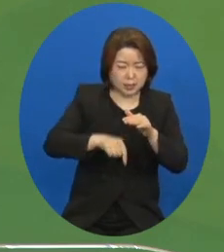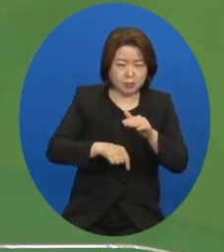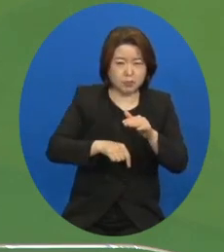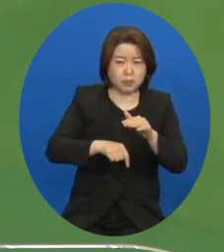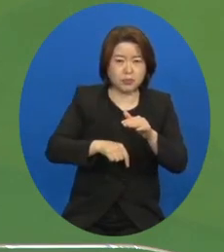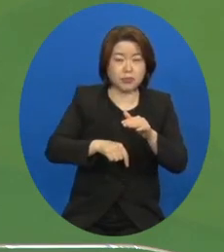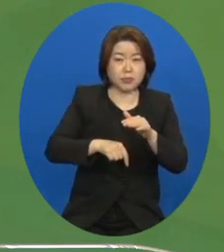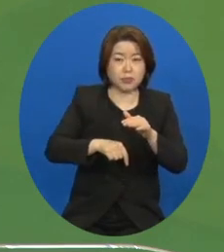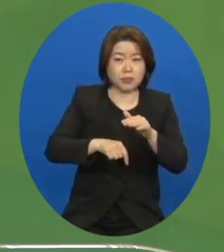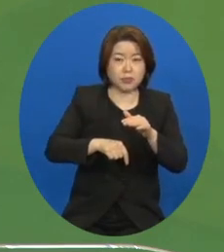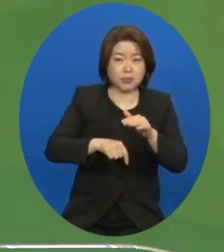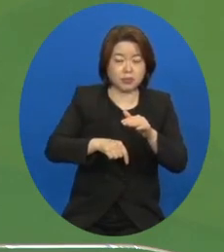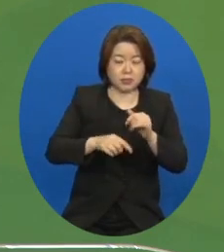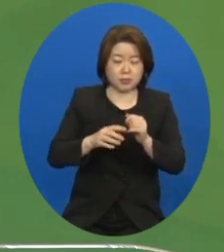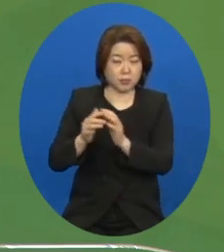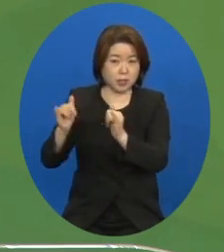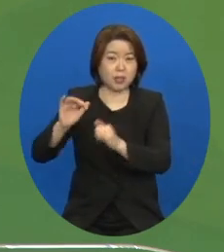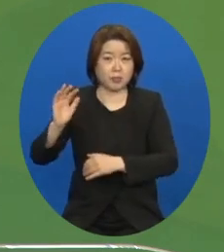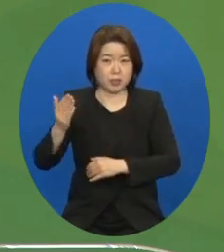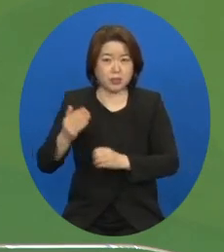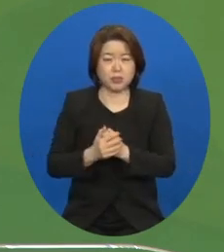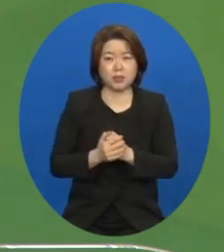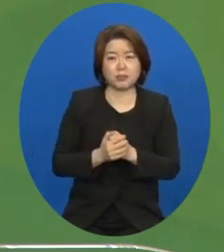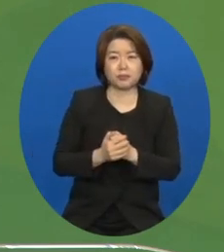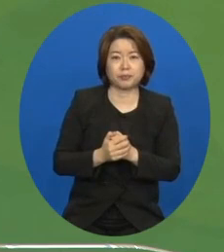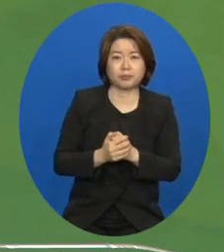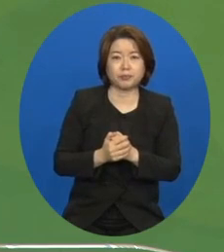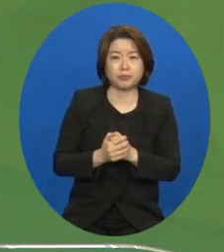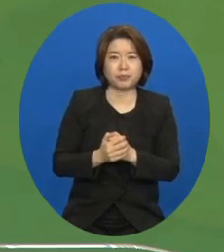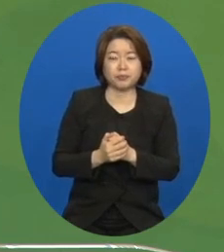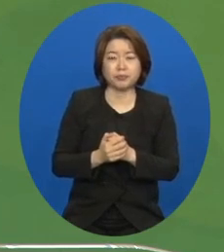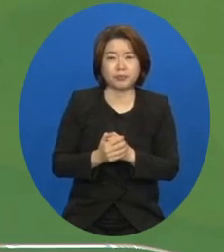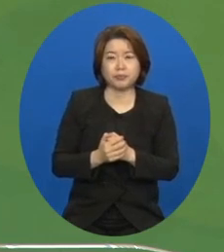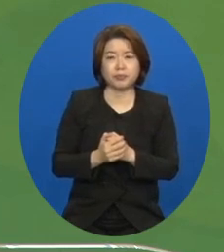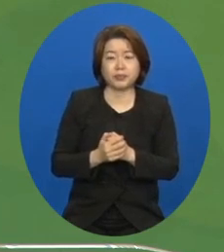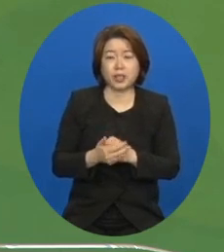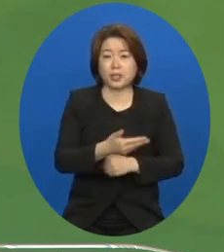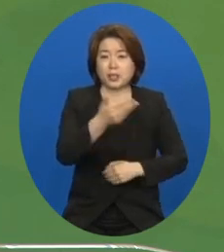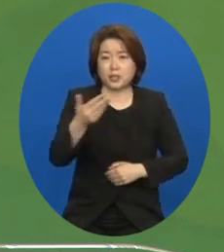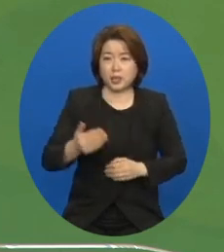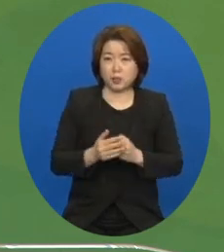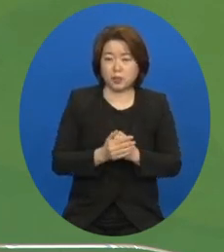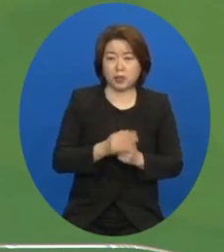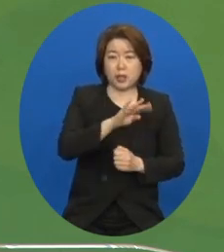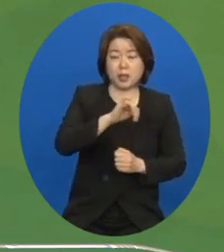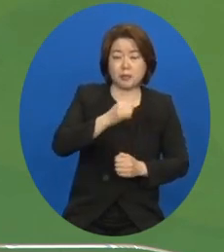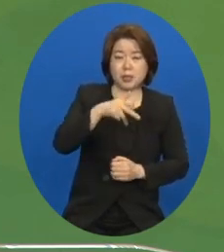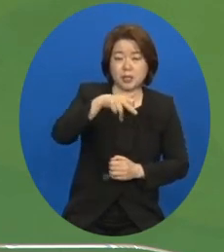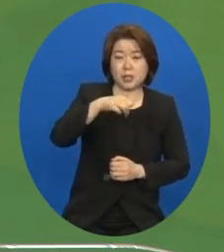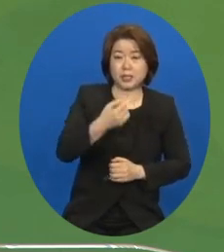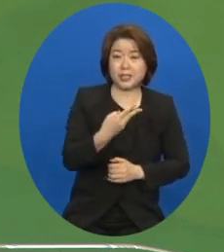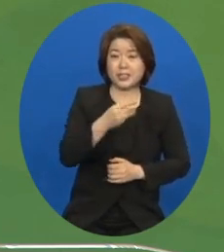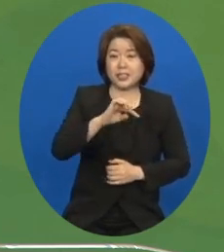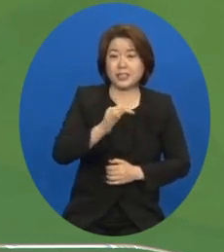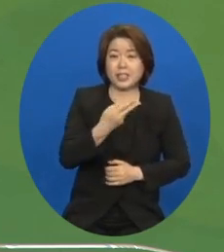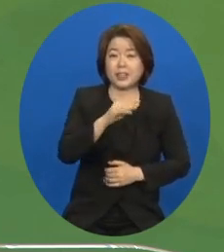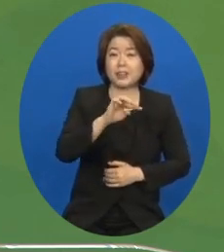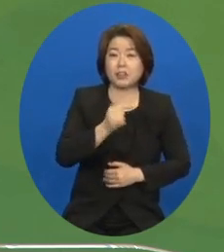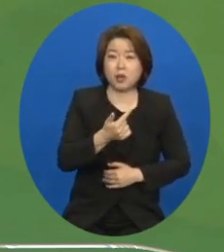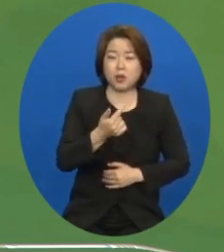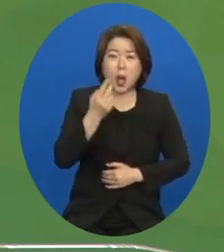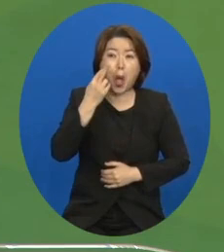사람이 되었습니다. 여러분도 혹 아시겠습니다만 빌 클린턴 대통령, 미국 전